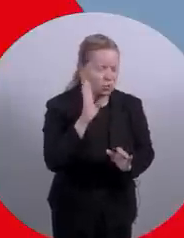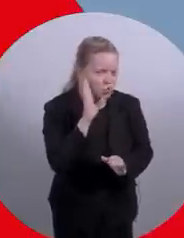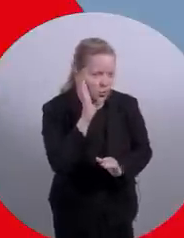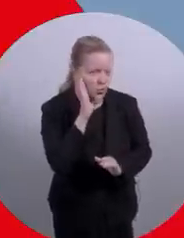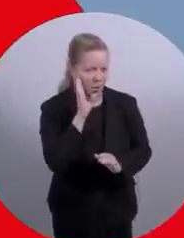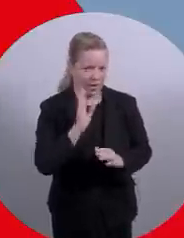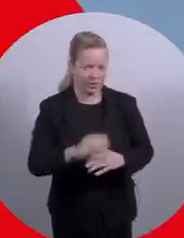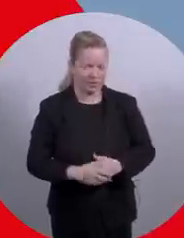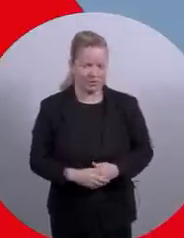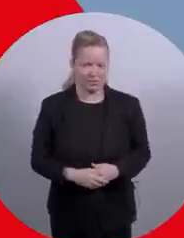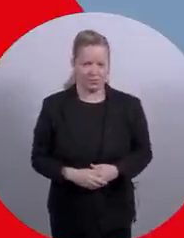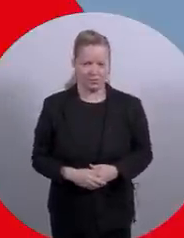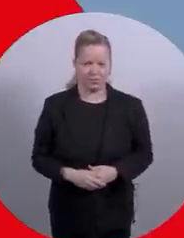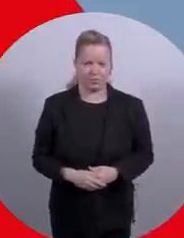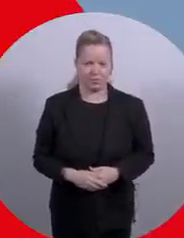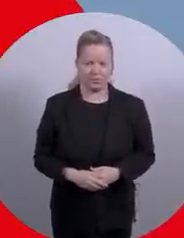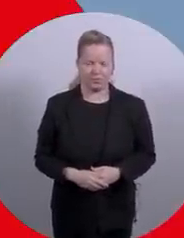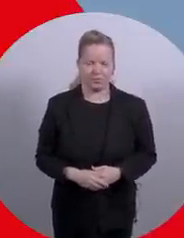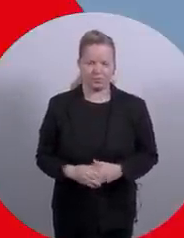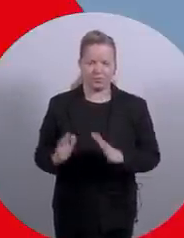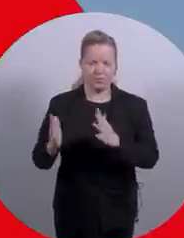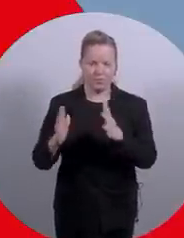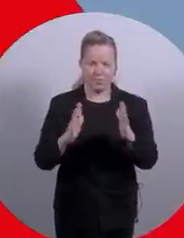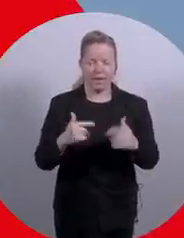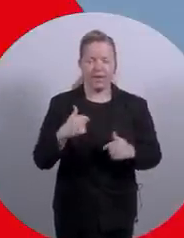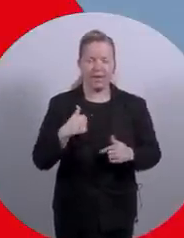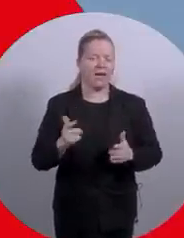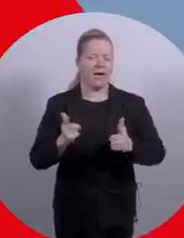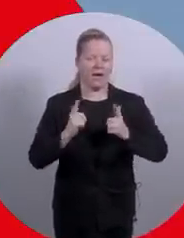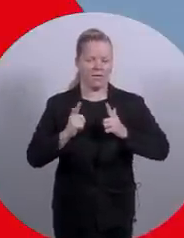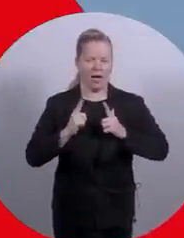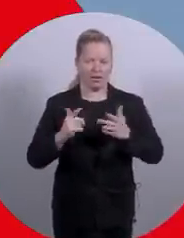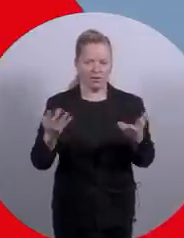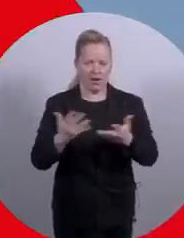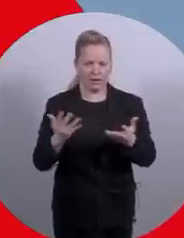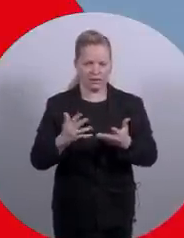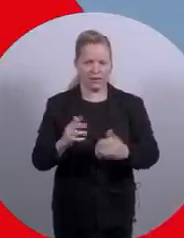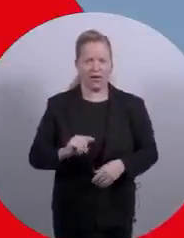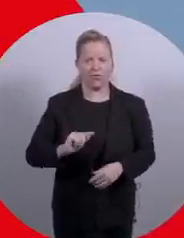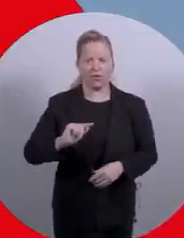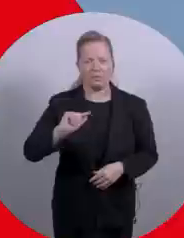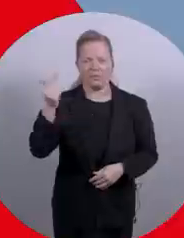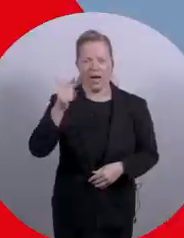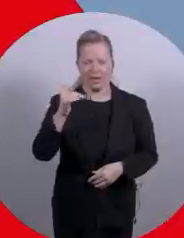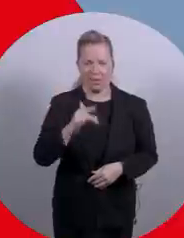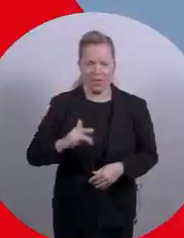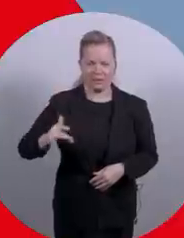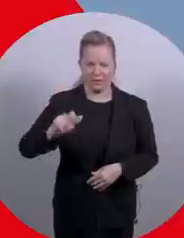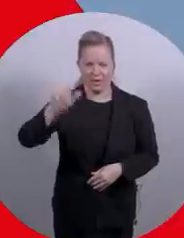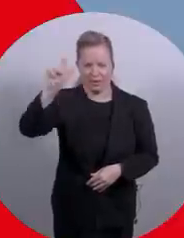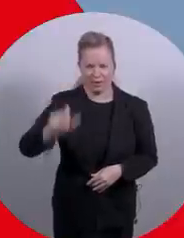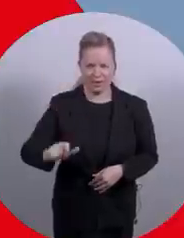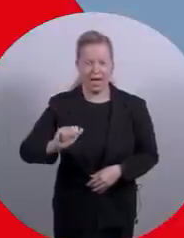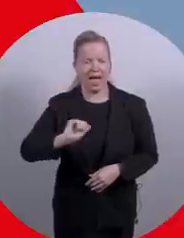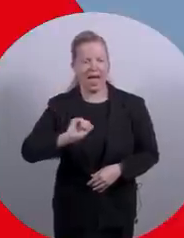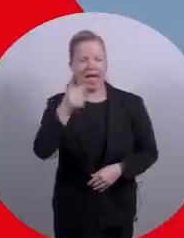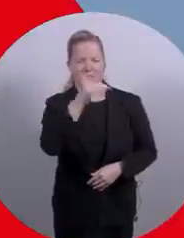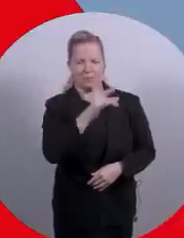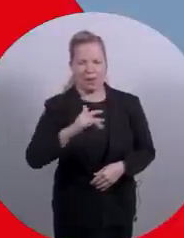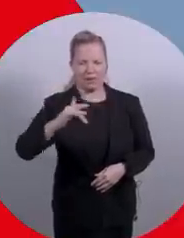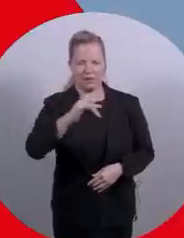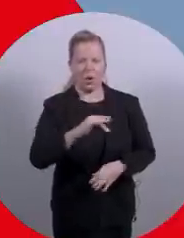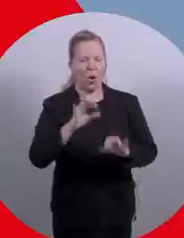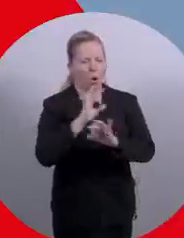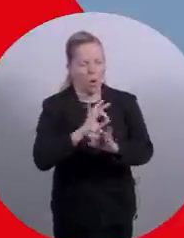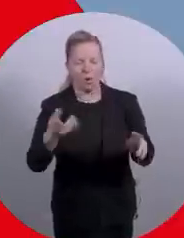ich ich erwarte mir vom Zweitplatzierten dass er den Erstplatzierten ohne